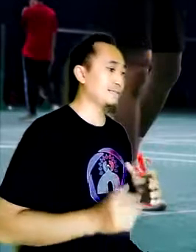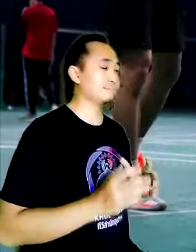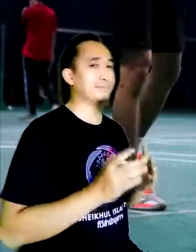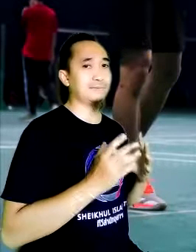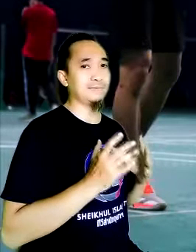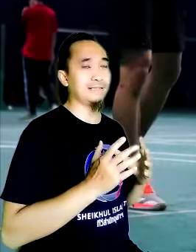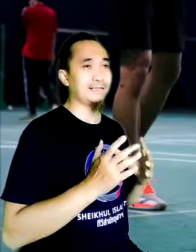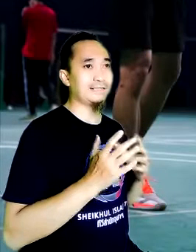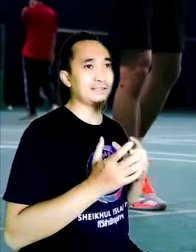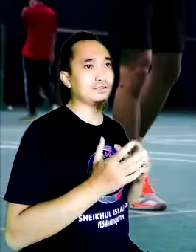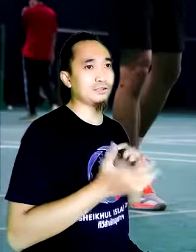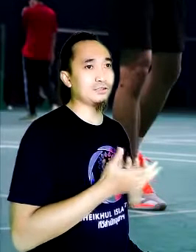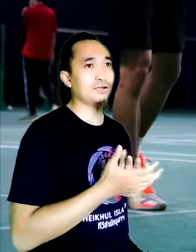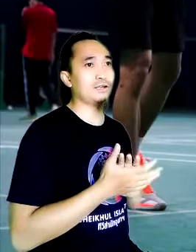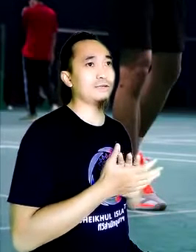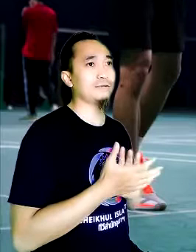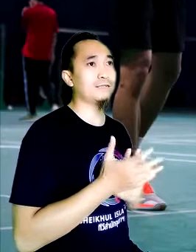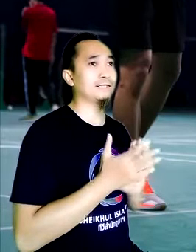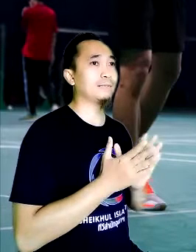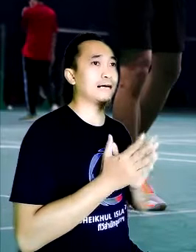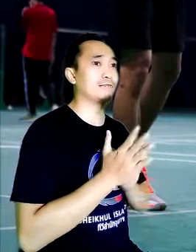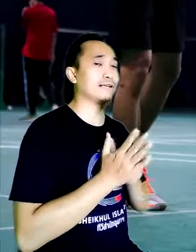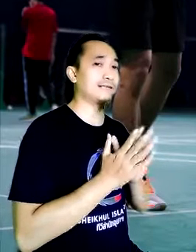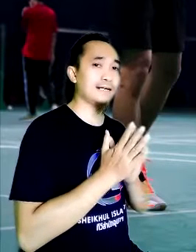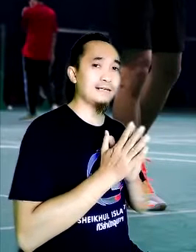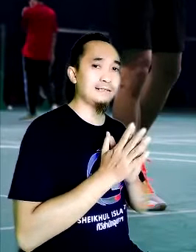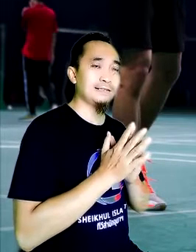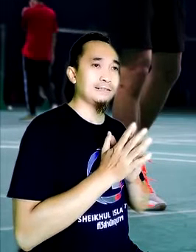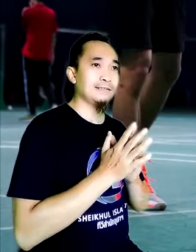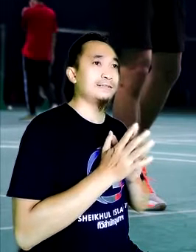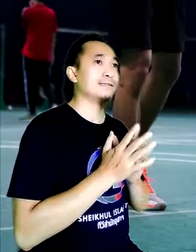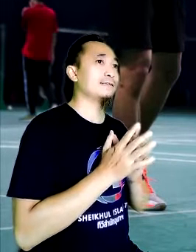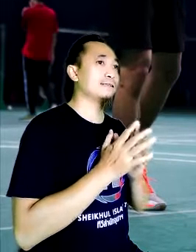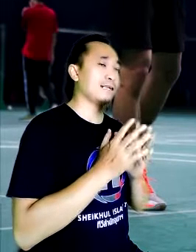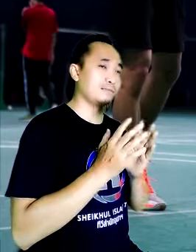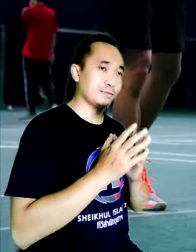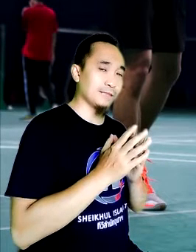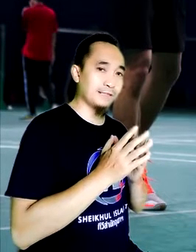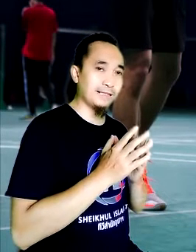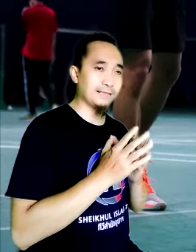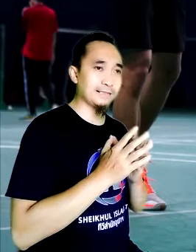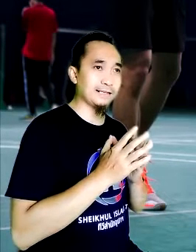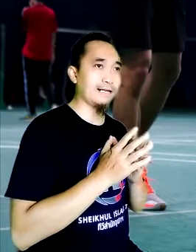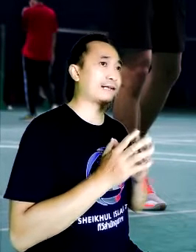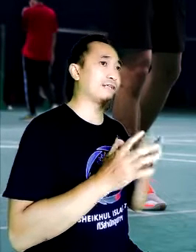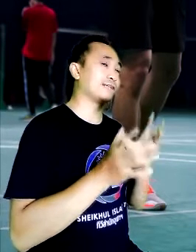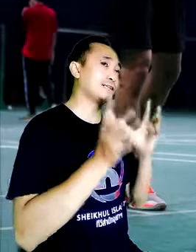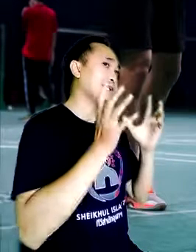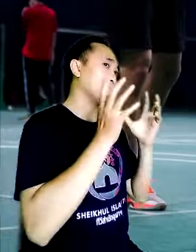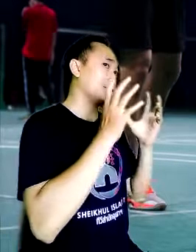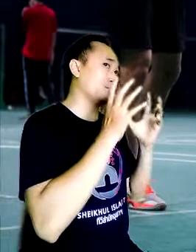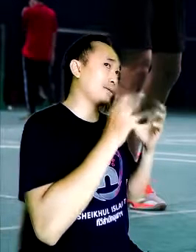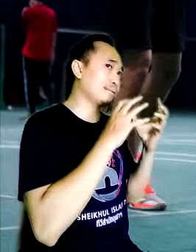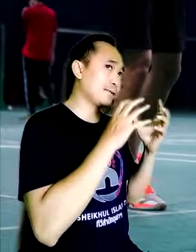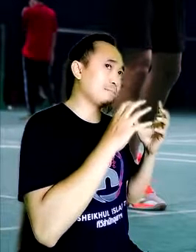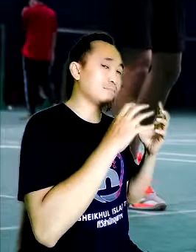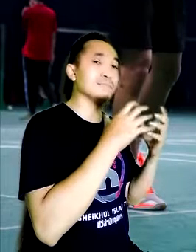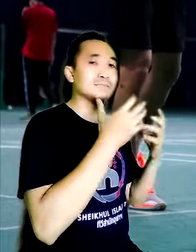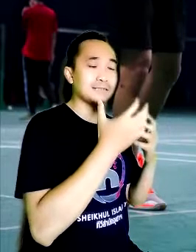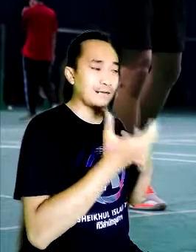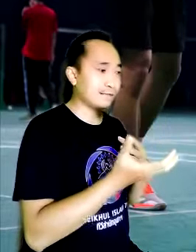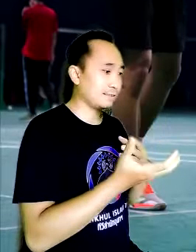selanjutnya ini contoh pengaruh gaya dalam kehidupan sehari-hari kita. Kalau tadi dalam bentuk mind